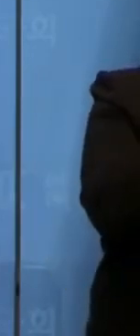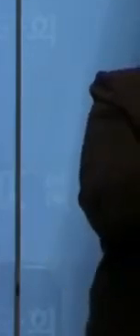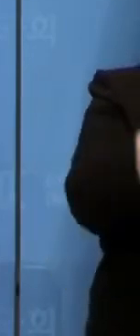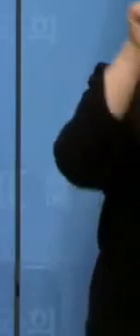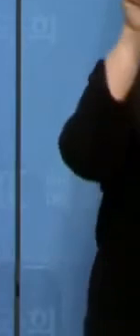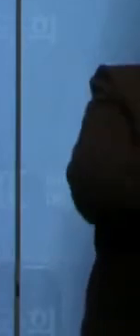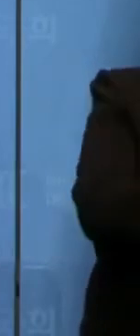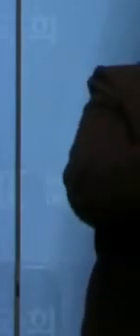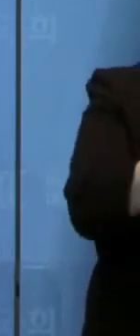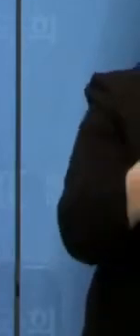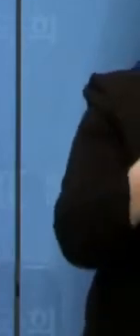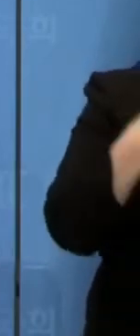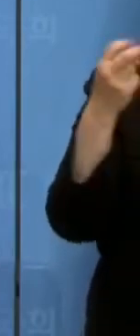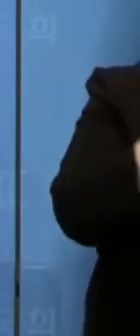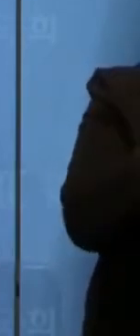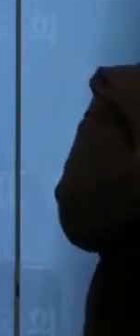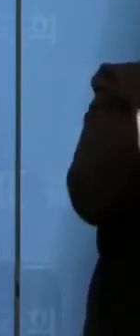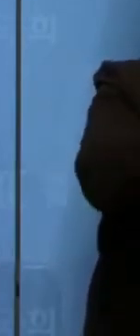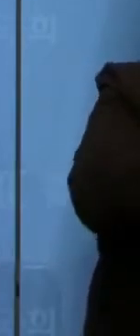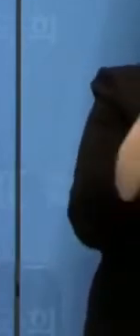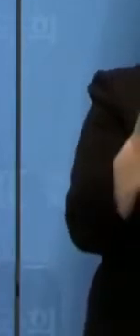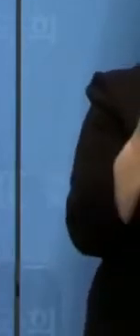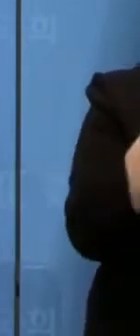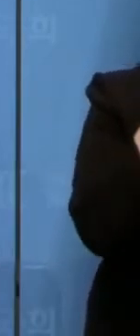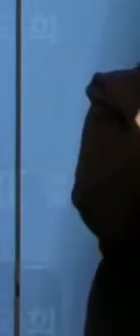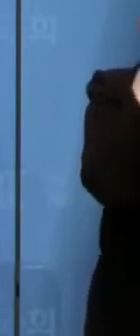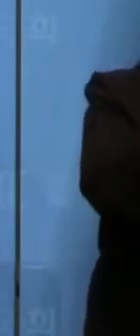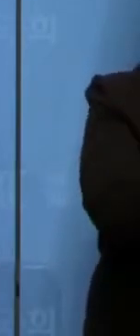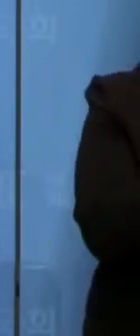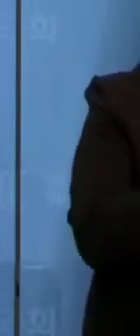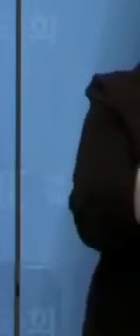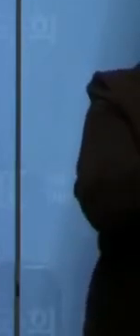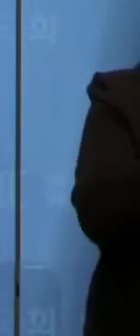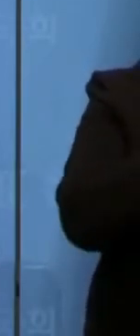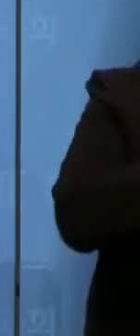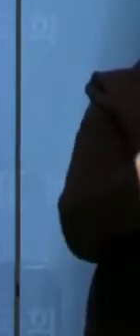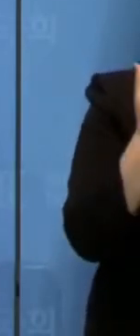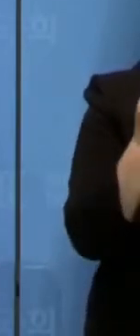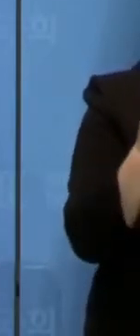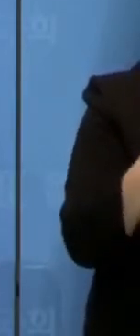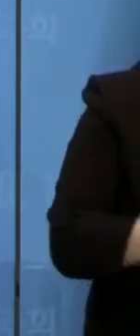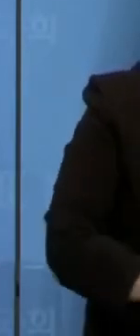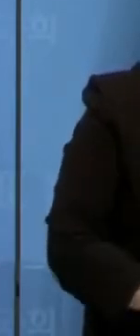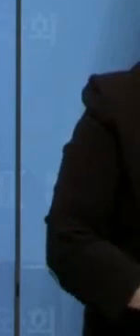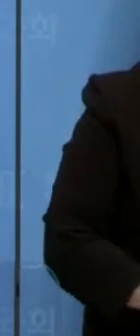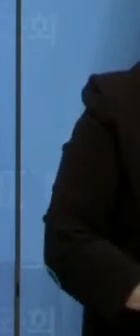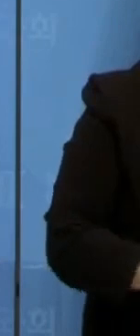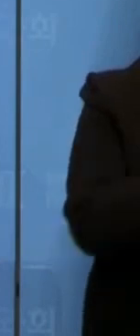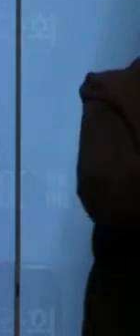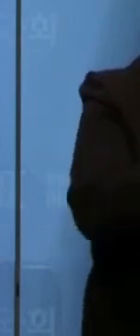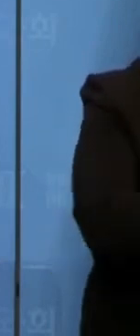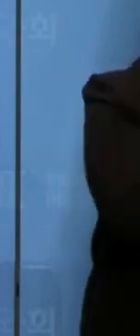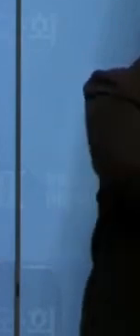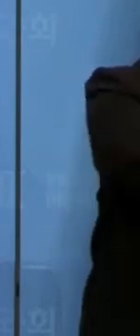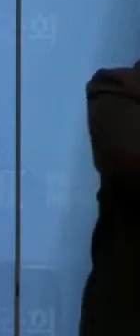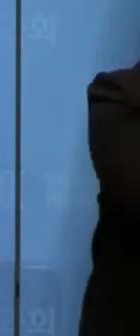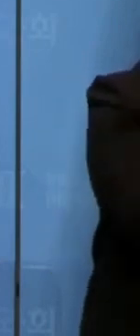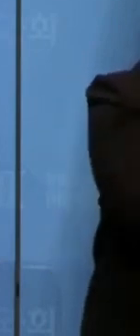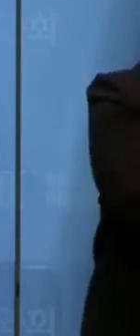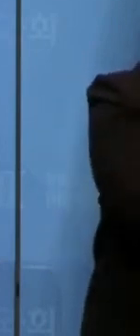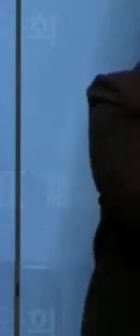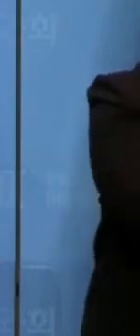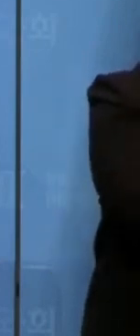지더라도 제 선거처럼 최선을 다하겠다는 약속을 지켰듯이 야권 대통합의